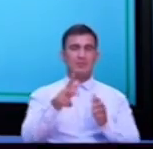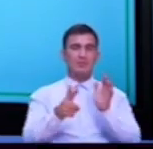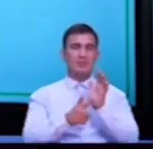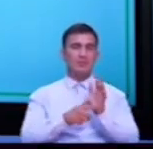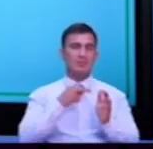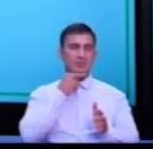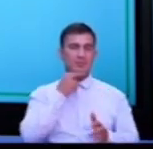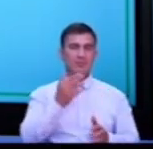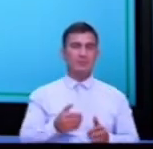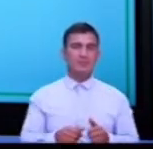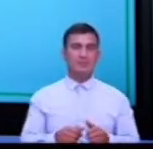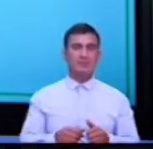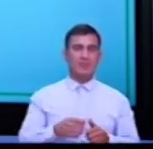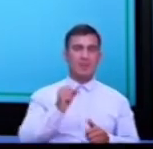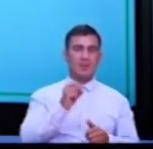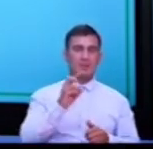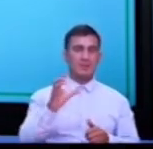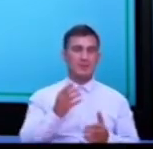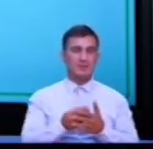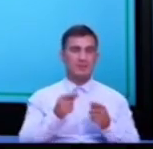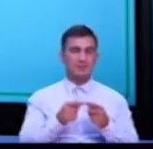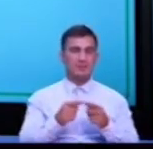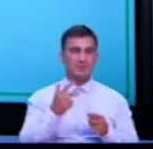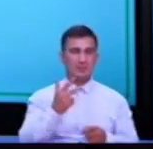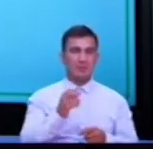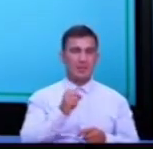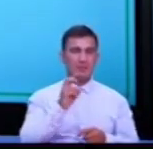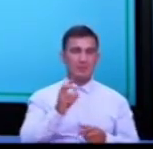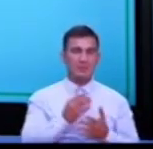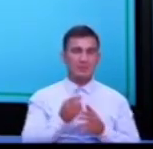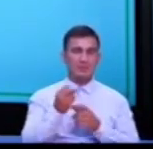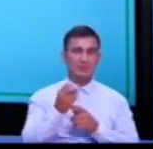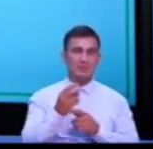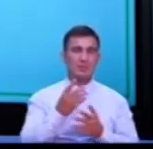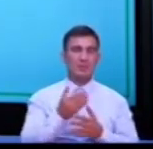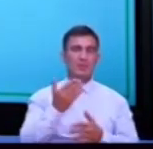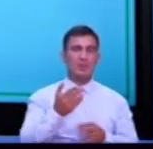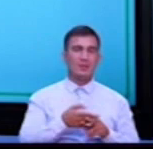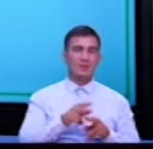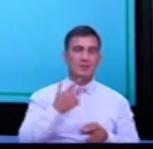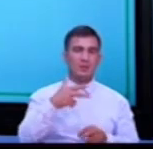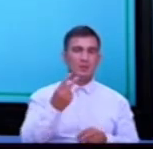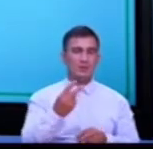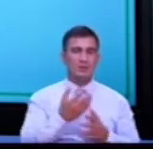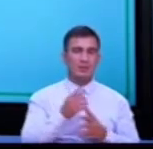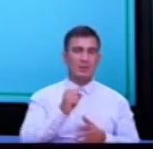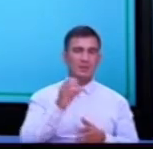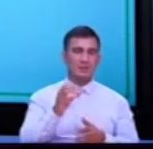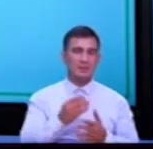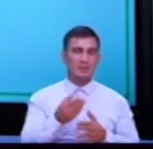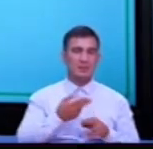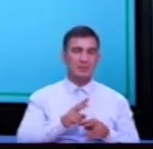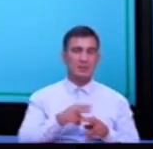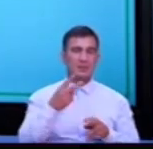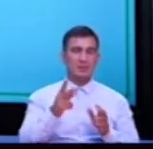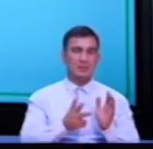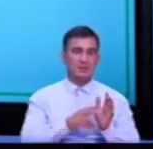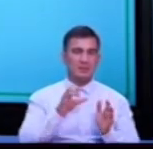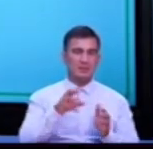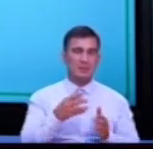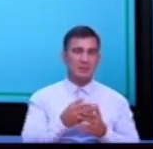37-chi masalaga e'tiboringizni qarating. ABC uchburchakda AB 12 cm, BC 32 cm, AC 28